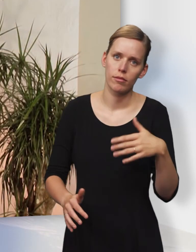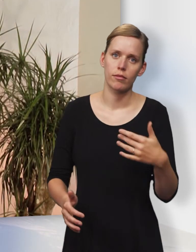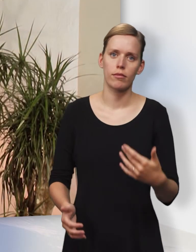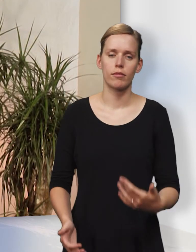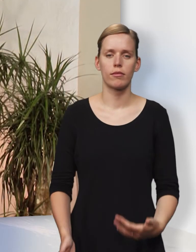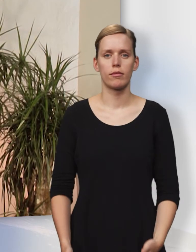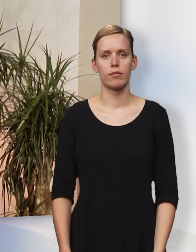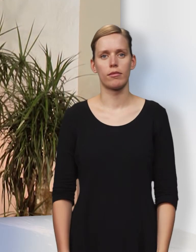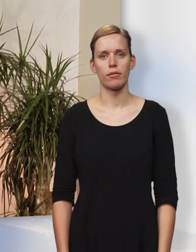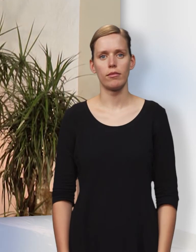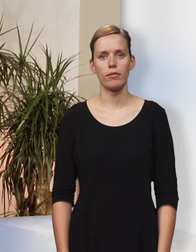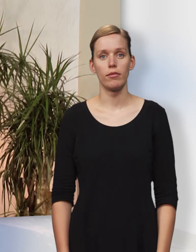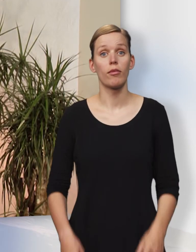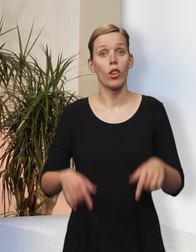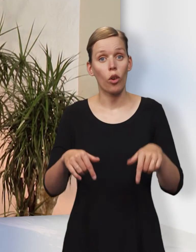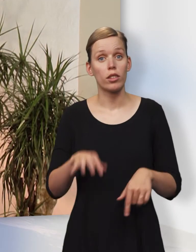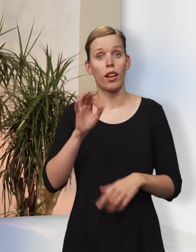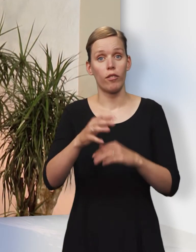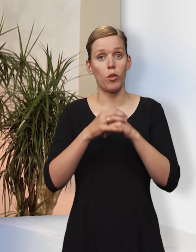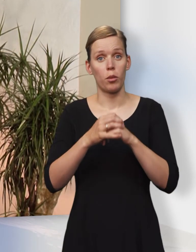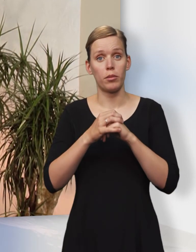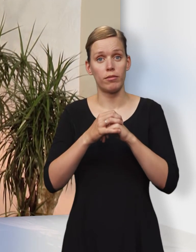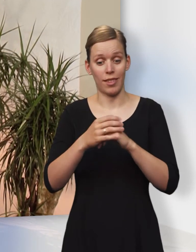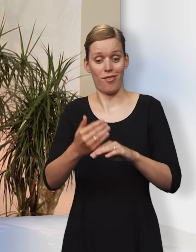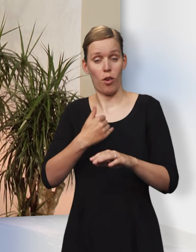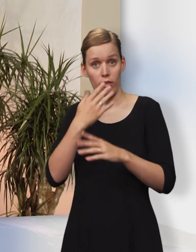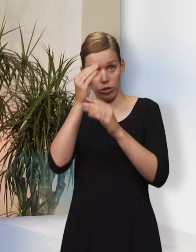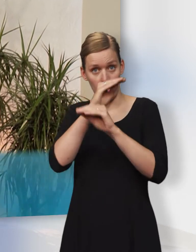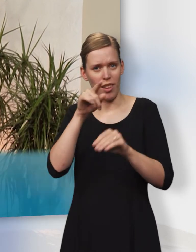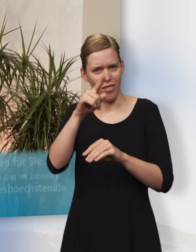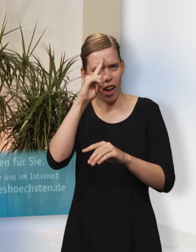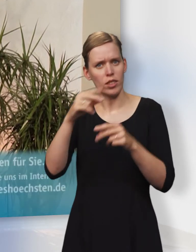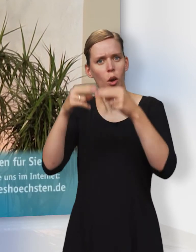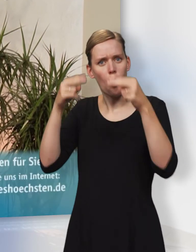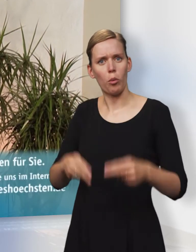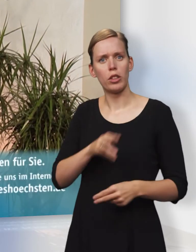Auch heute möchte ich Sie vor dem Fürbittengebet wieder darauf hinweisen, dass wir auf unserer Homepage